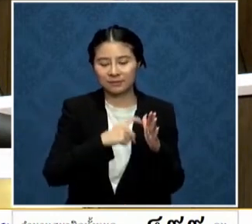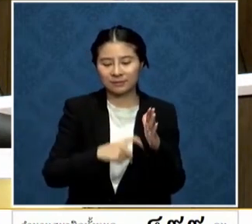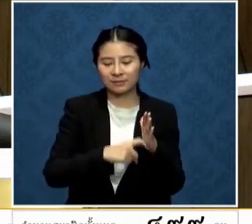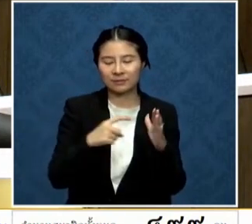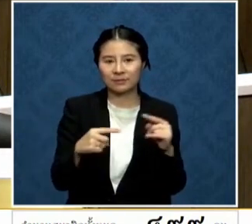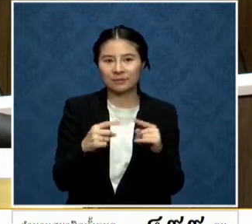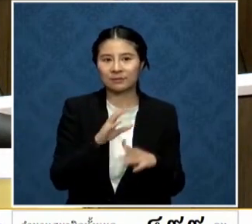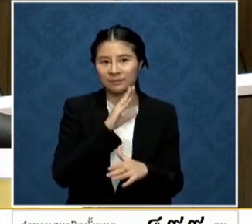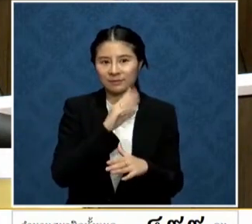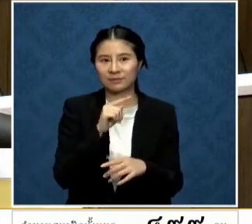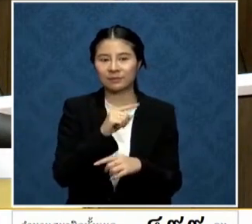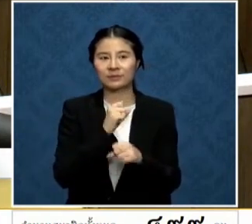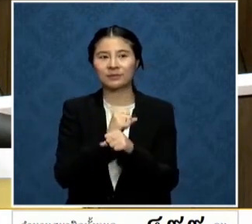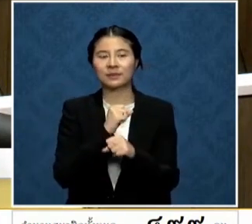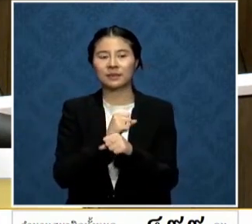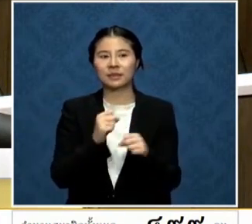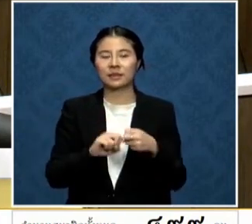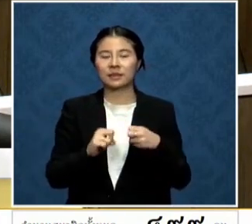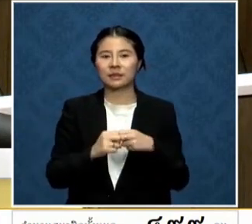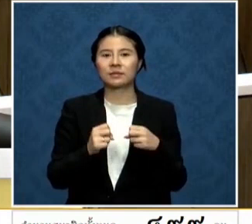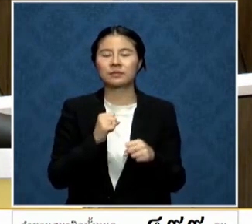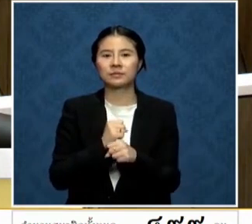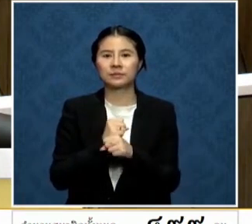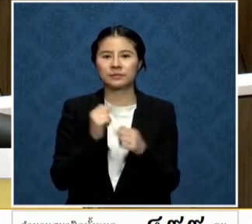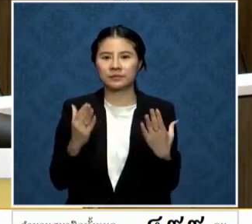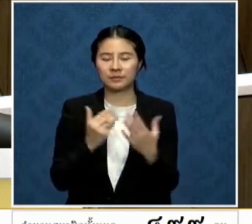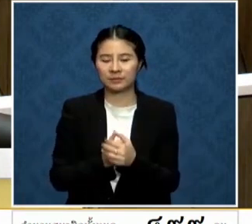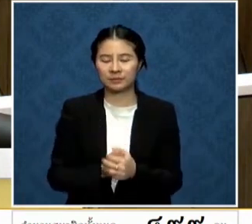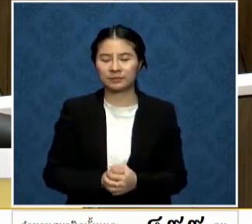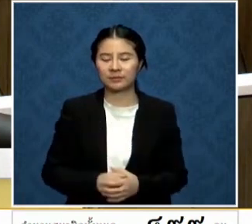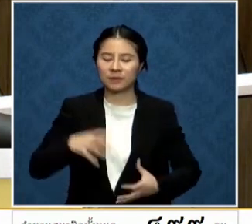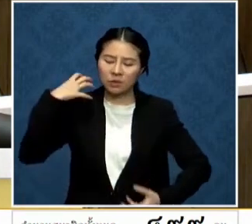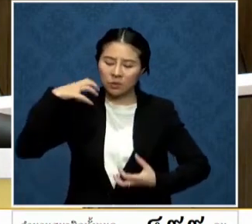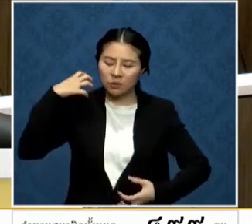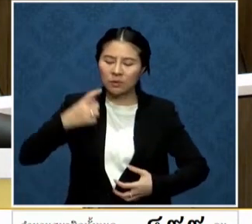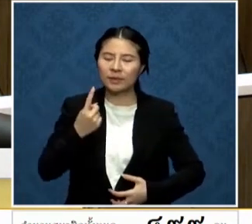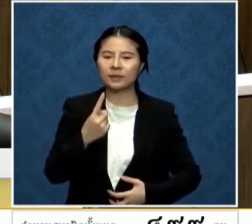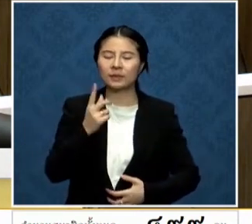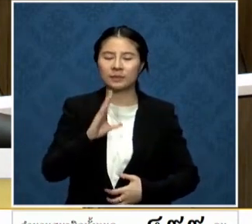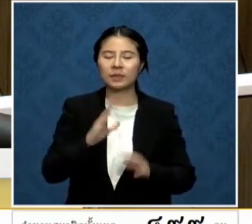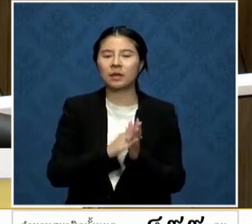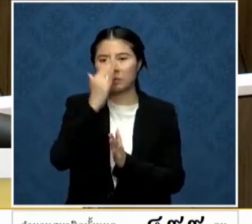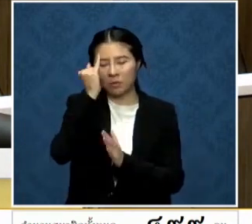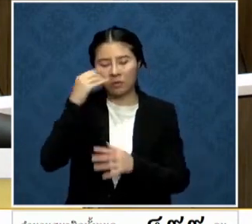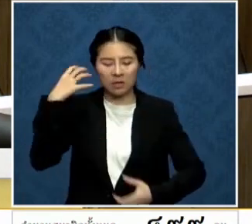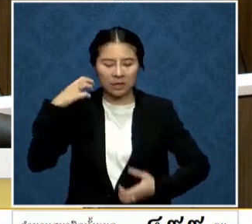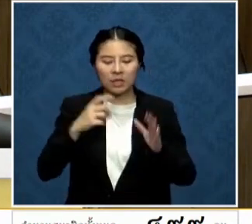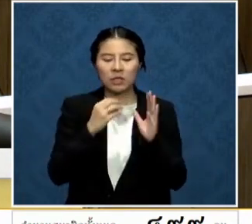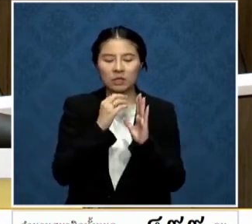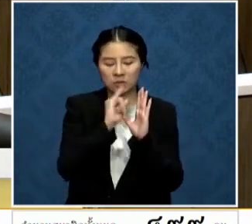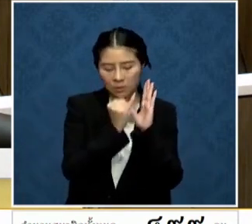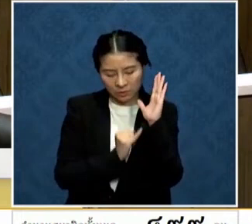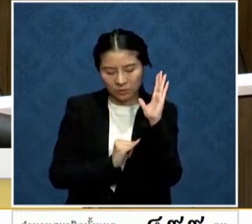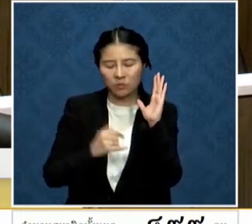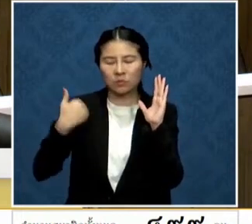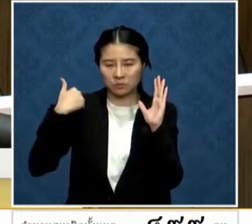ไปแล้วแล้วถ้ามันเกิดขึ้นอีกอีกหล่ะที่อื่นจะต้องเป็นแบบนี้อีกหล่ะมันจะไม่มีแค่ลลพบุรีแล้วนะครับเพราะลิงมันก็มีทุกที่เพราะฉะนั้นถ้าเป็นไปได้ครับท่านประธาน